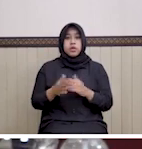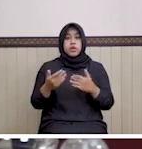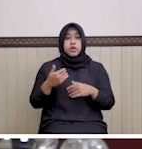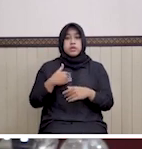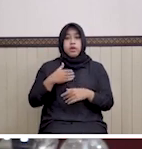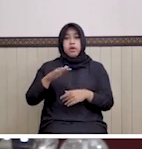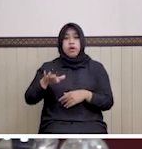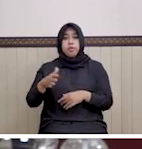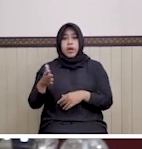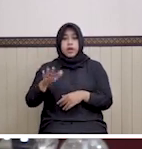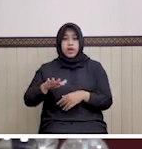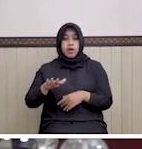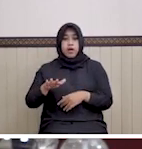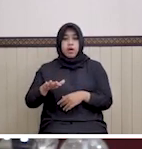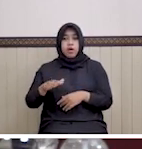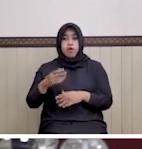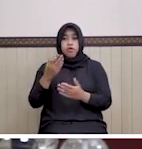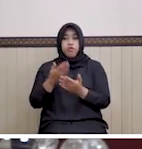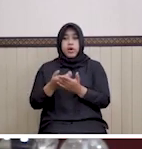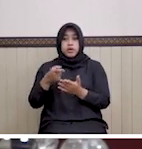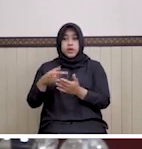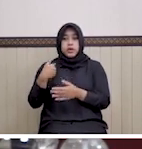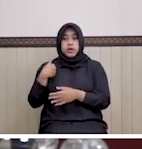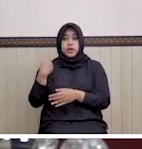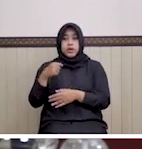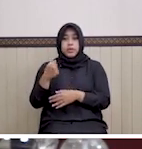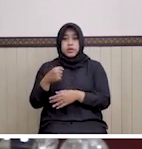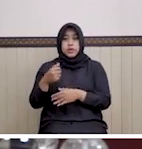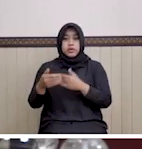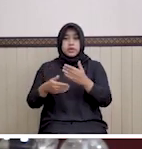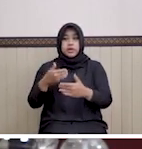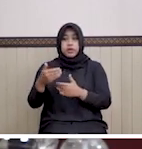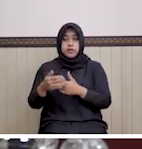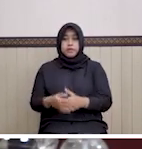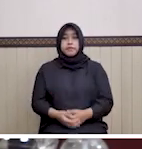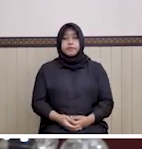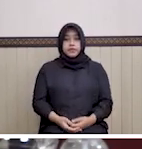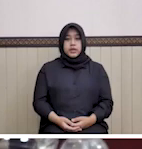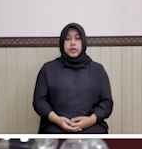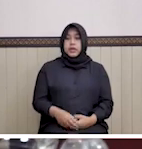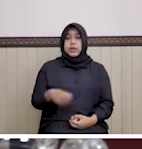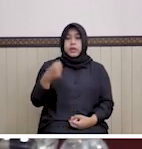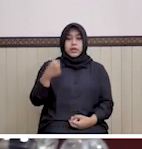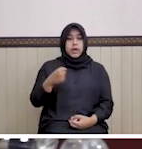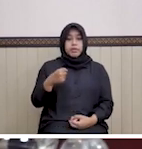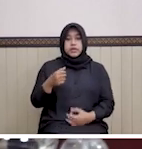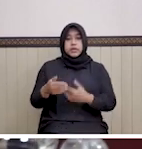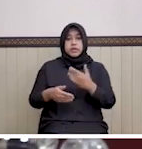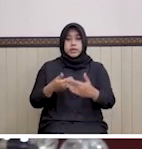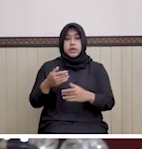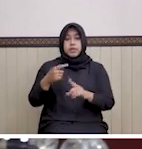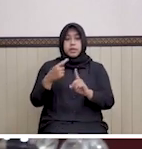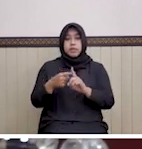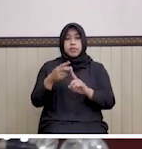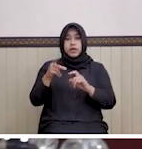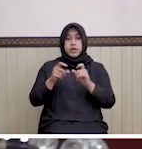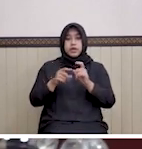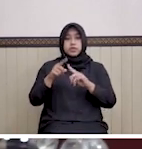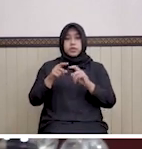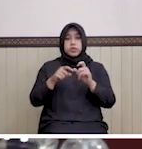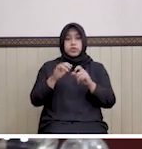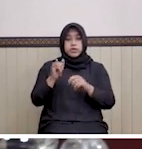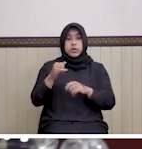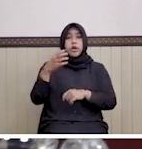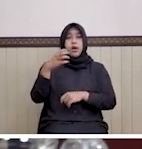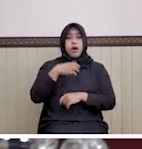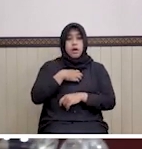kebalikan faktanya bahwa itu tidak bisa dijalankan tidak bisa di jalan yang pertama restitusi adalah merupakan